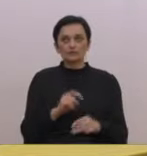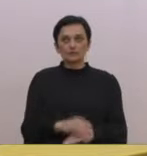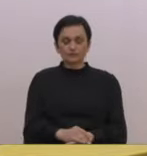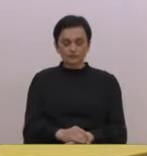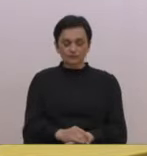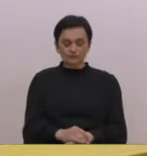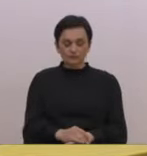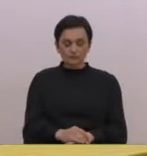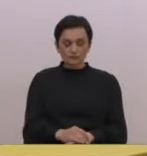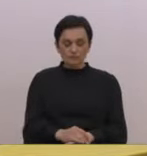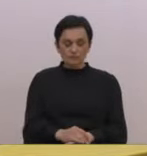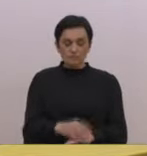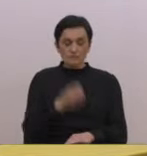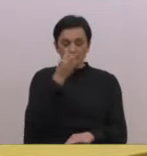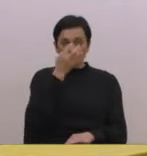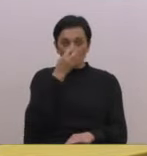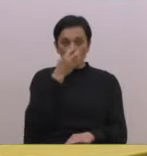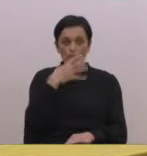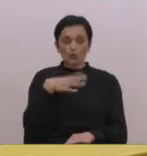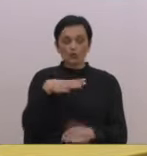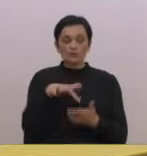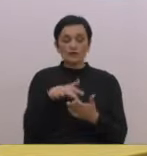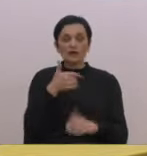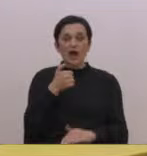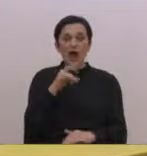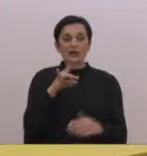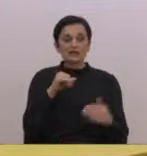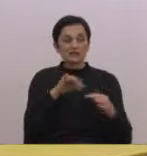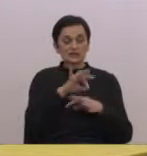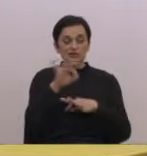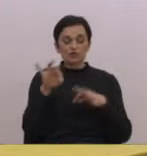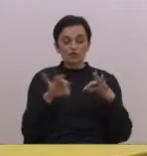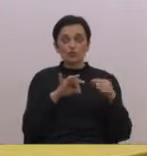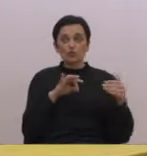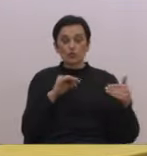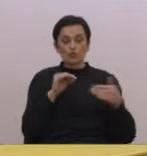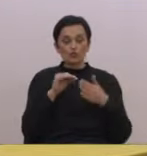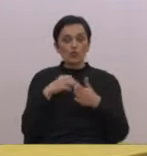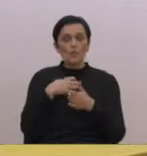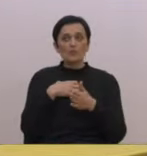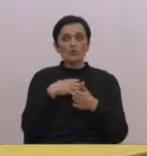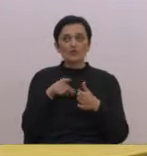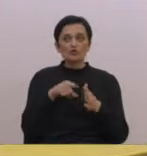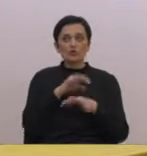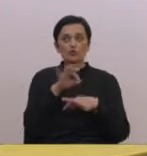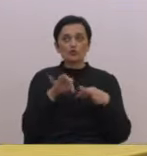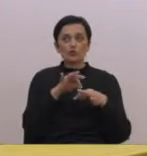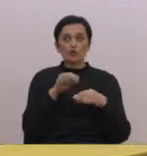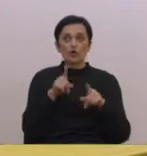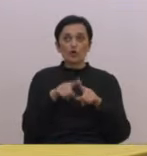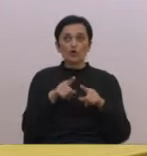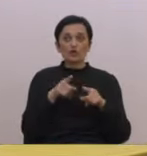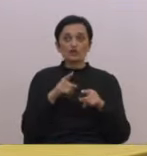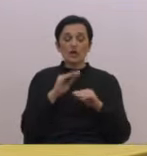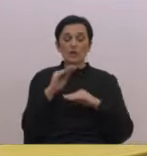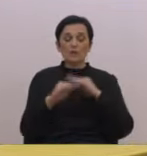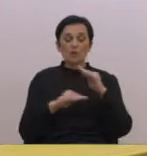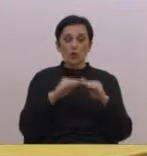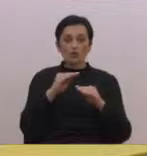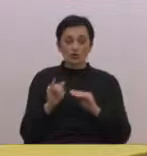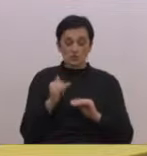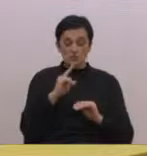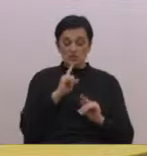ასე იგი ბაქო-თბილისი ყარსის პროექტს, ამაზე როგორც მოგახსენეთ, ეს მნიშვნელოვანი პროექტია და როგორც მოდერნიზაცია ესე ბაქო-თბილისი ყარსი